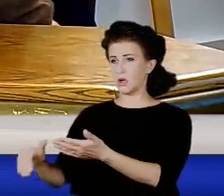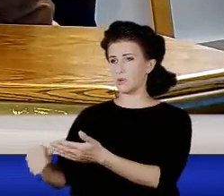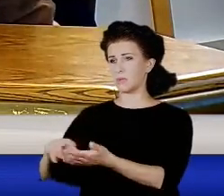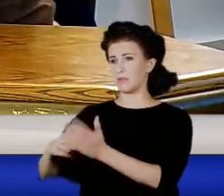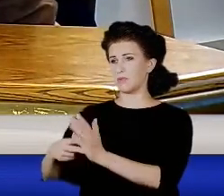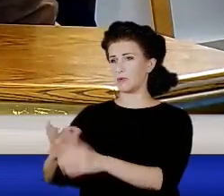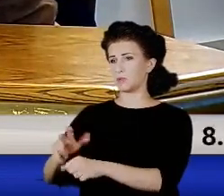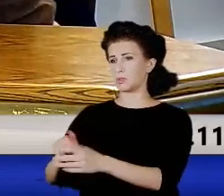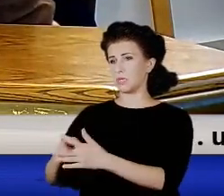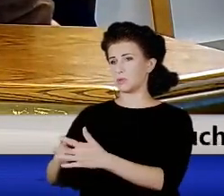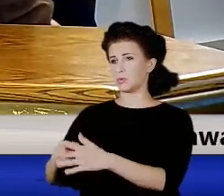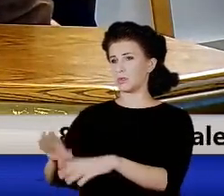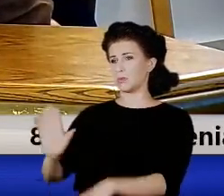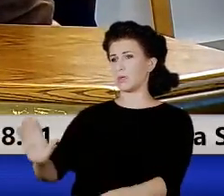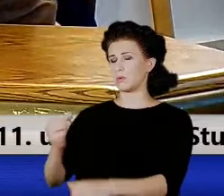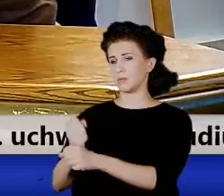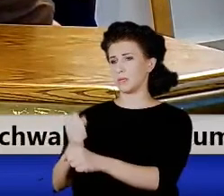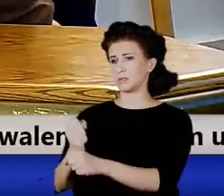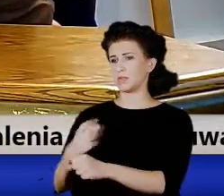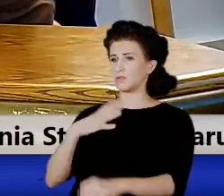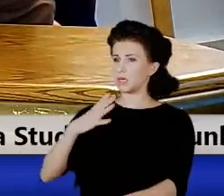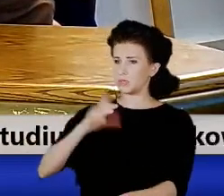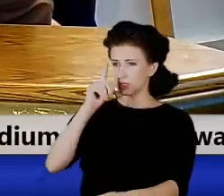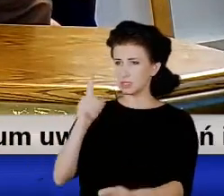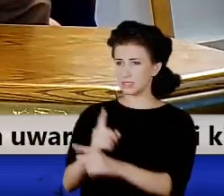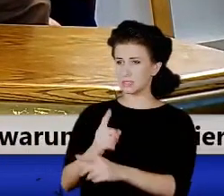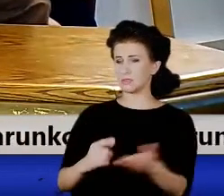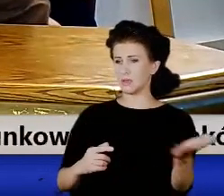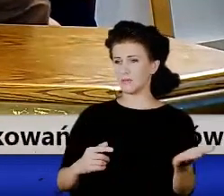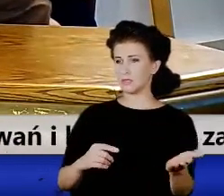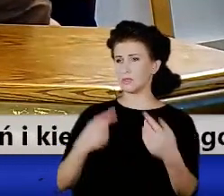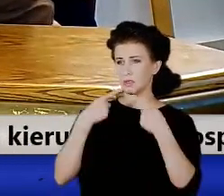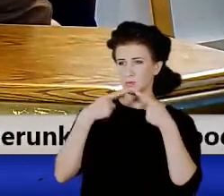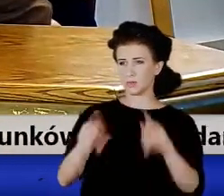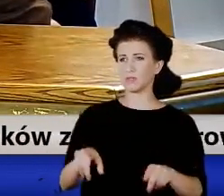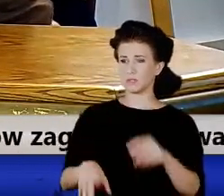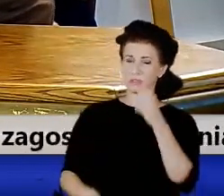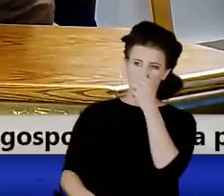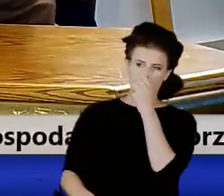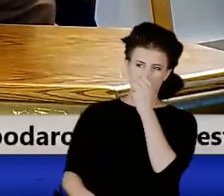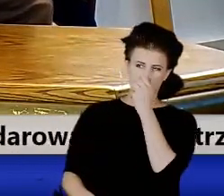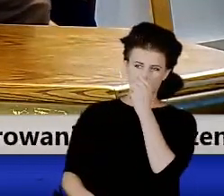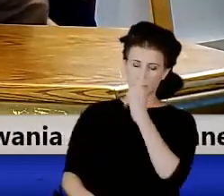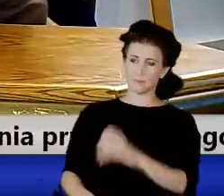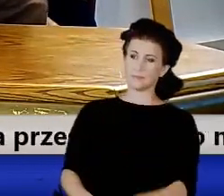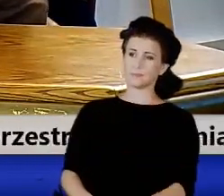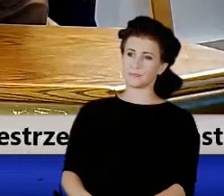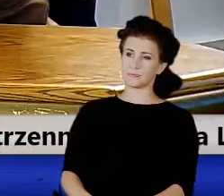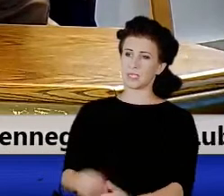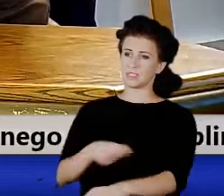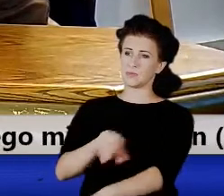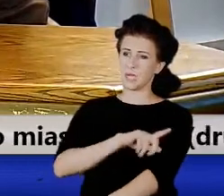ale to wy podejmujecie decyzję, więc warto mieć tutaj naprawdę odrobinę tego, co Hiszpanie